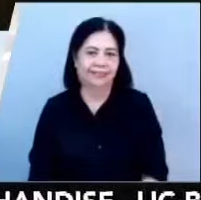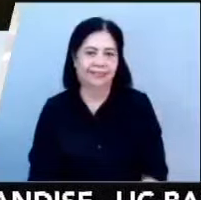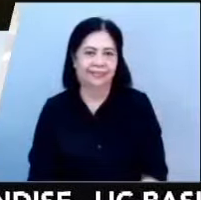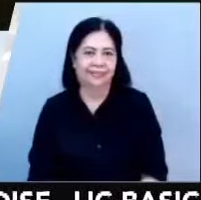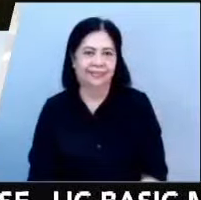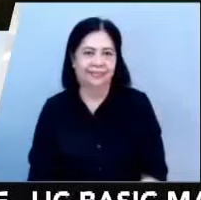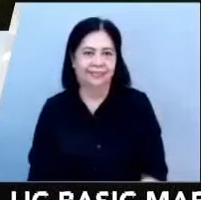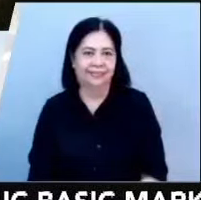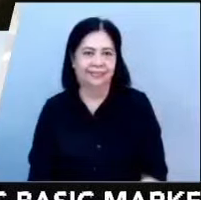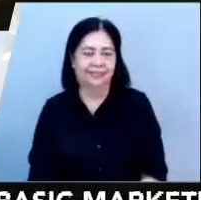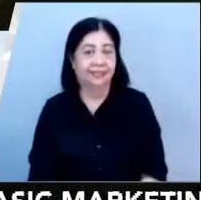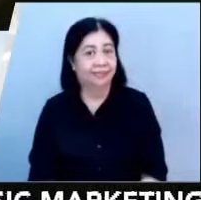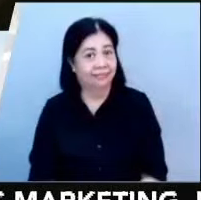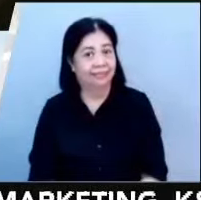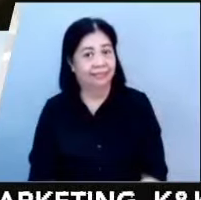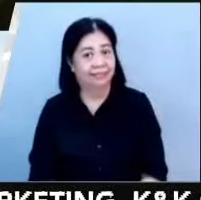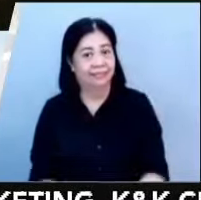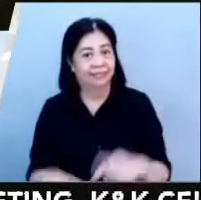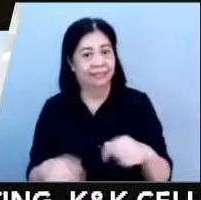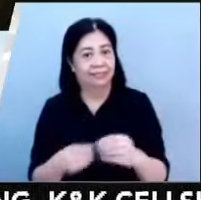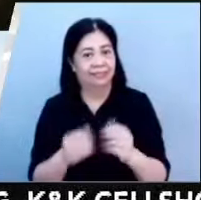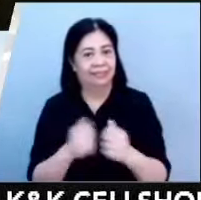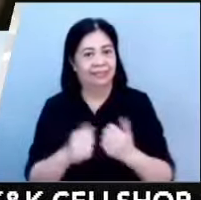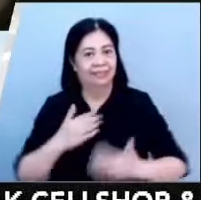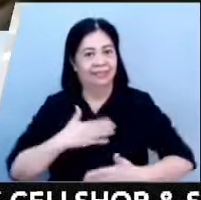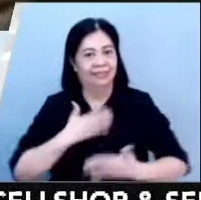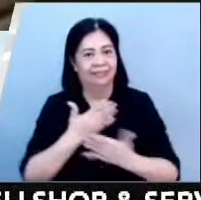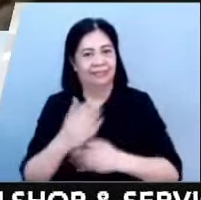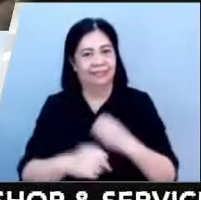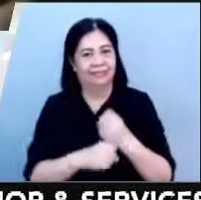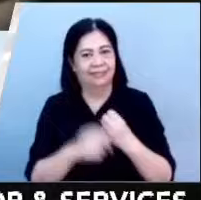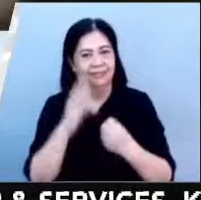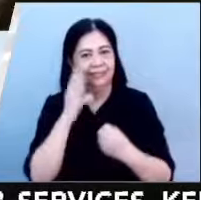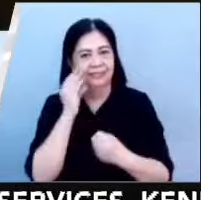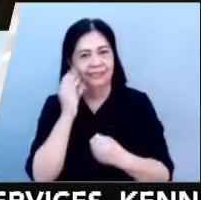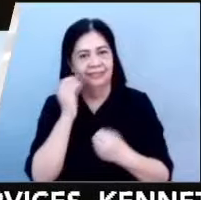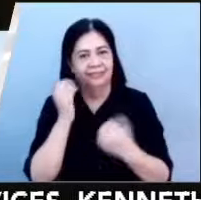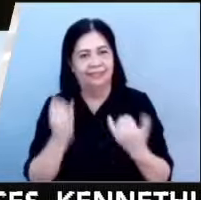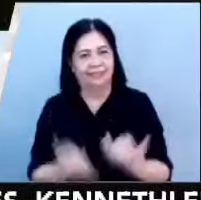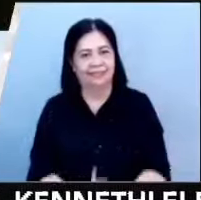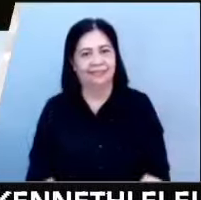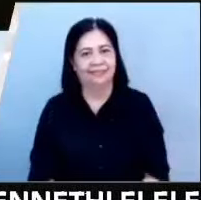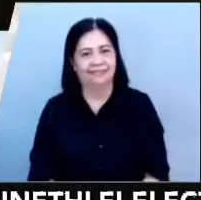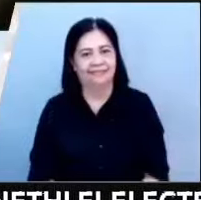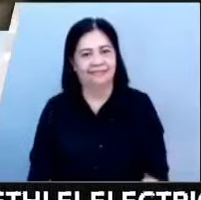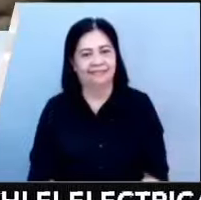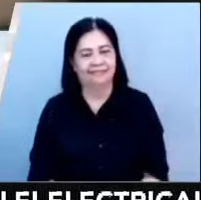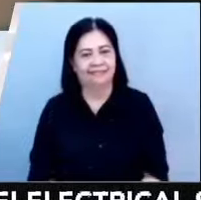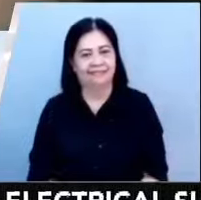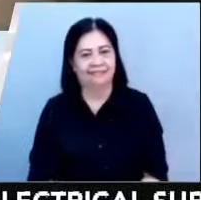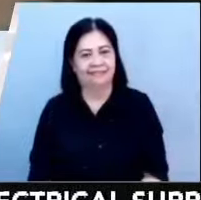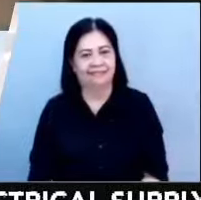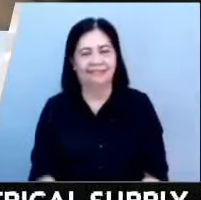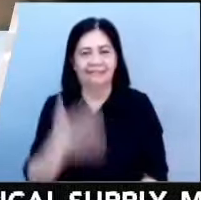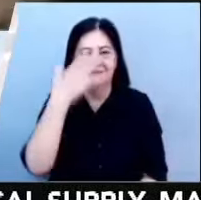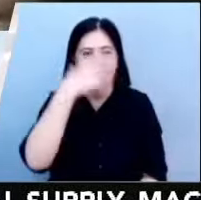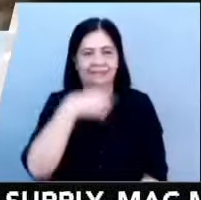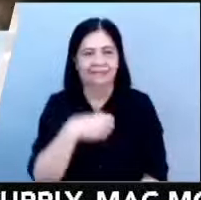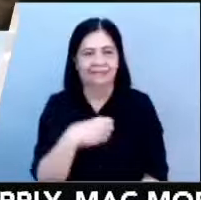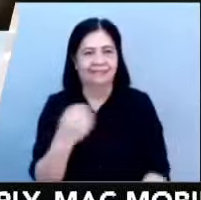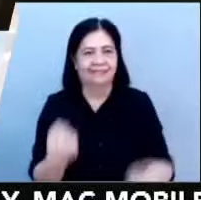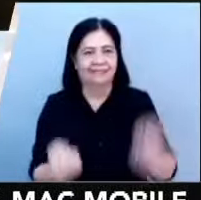So far po, ito yung pinakamasayang New Year experience po namin. Ano natin ang sabi? Ang ganda po ng fireworks